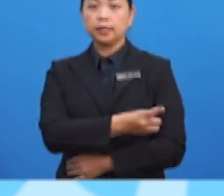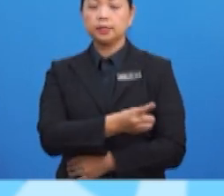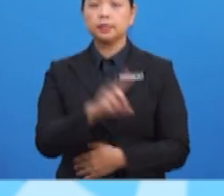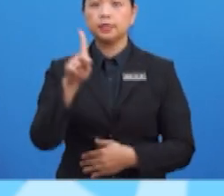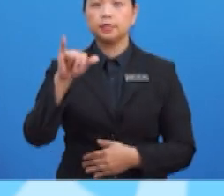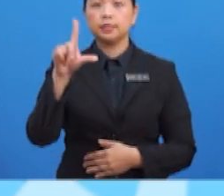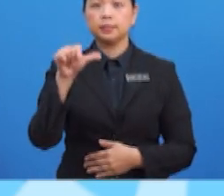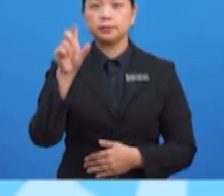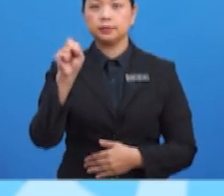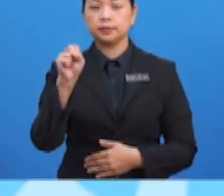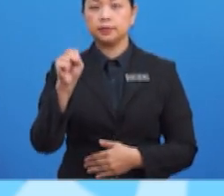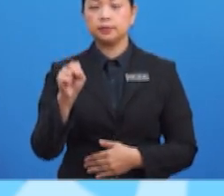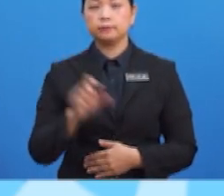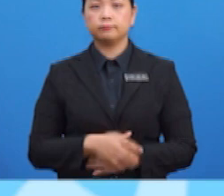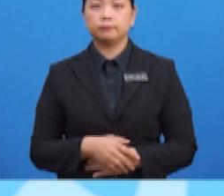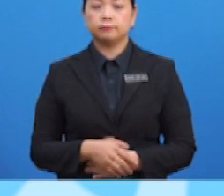gerakan mesin.